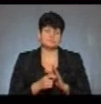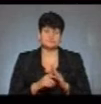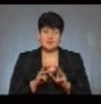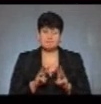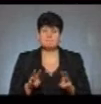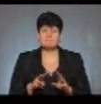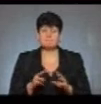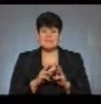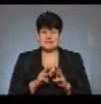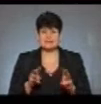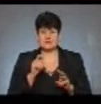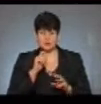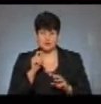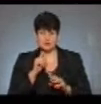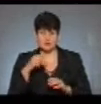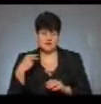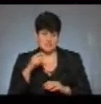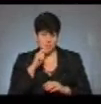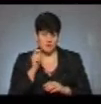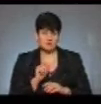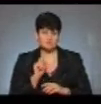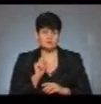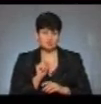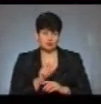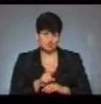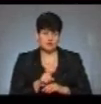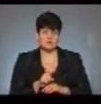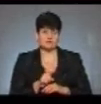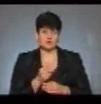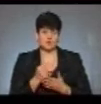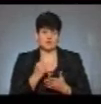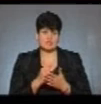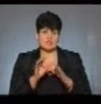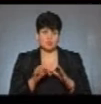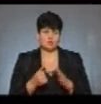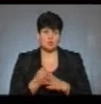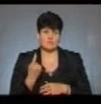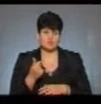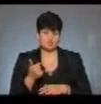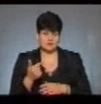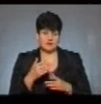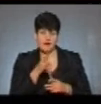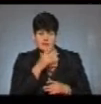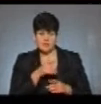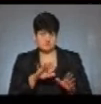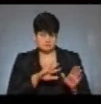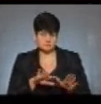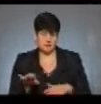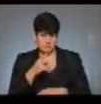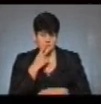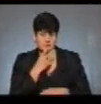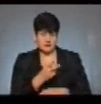президент України Володимир Зеленський доручив ухвалити закон про легалізацію грального бізнесу до 1 грудня. Термін вже минув, але ми бачимо,